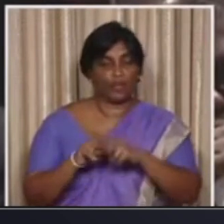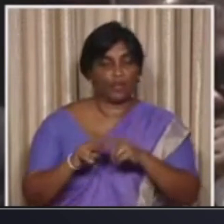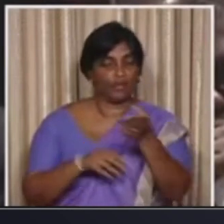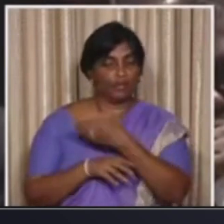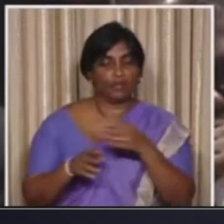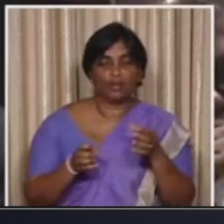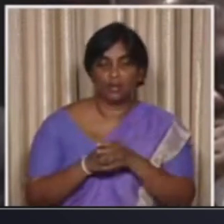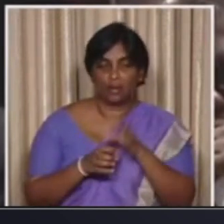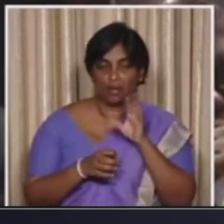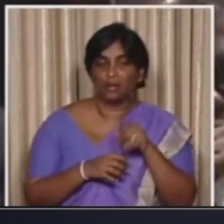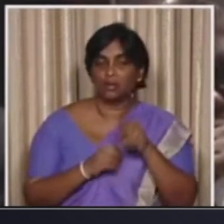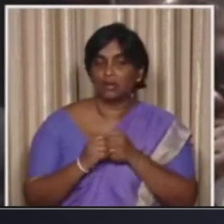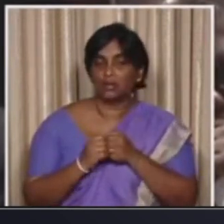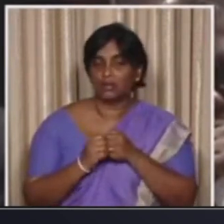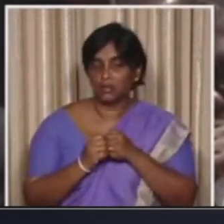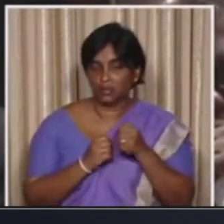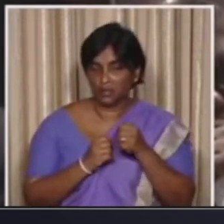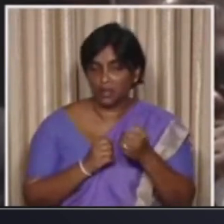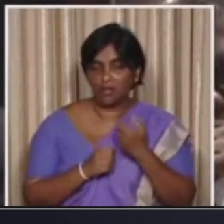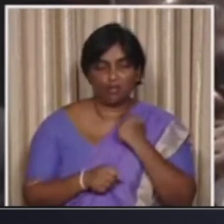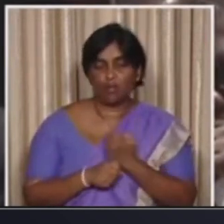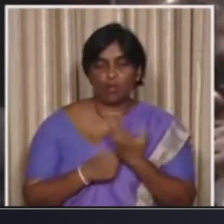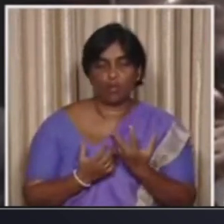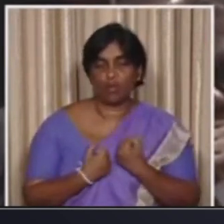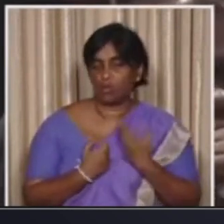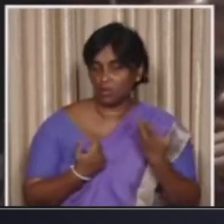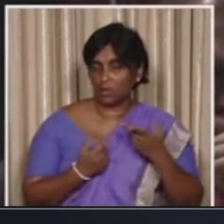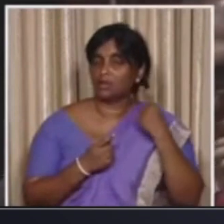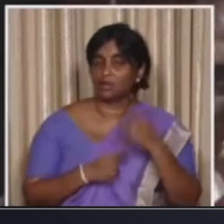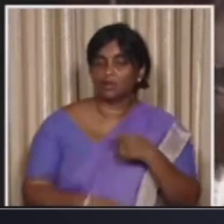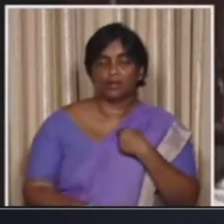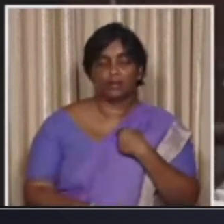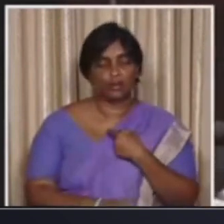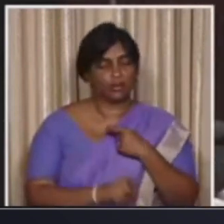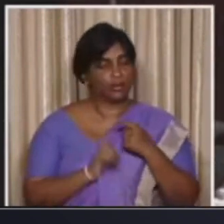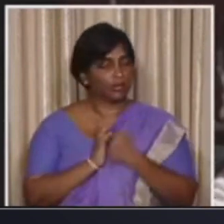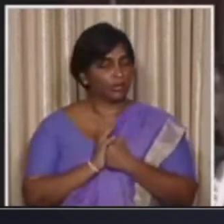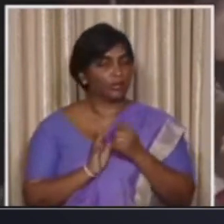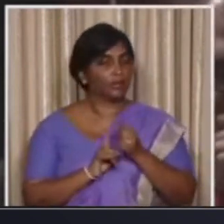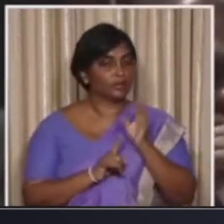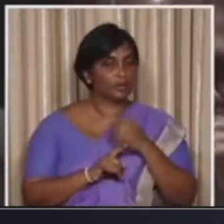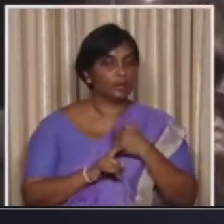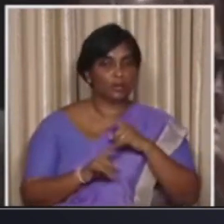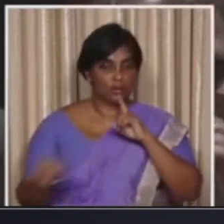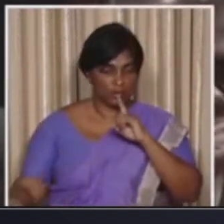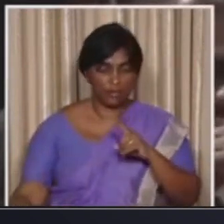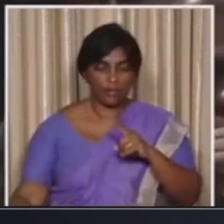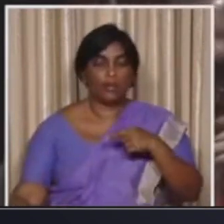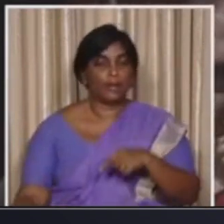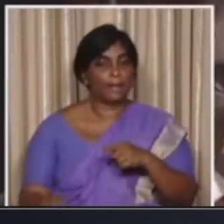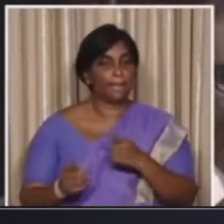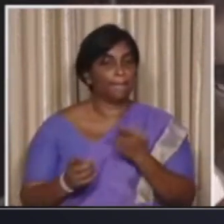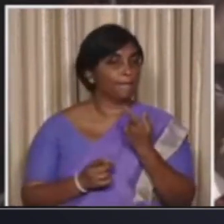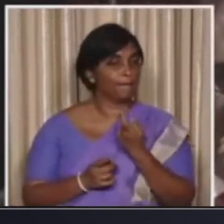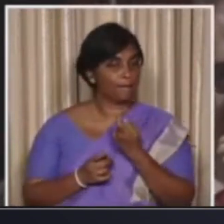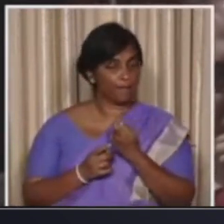හිඳින නිසා මේවට යන්න ආණ්ඩුවට කිසිම වමනාවක් නැහැ. අනිත් ගරු සභාපතිතුමනි අපි කියන්න ඕනේ මේ